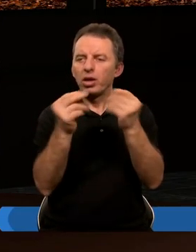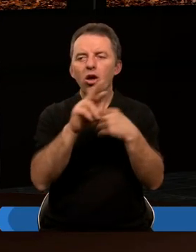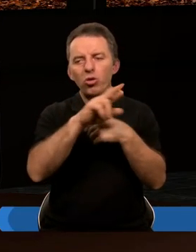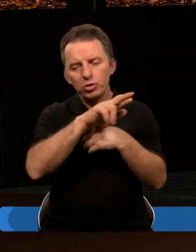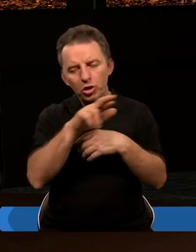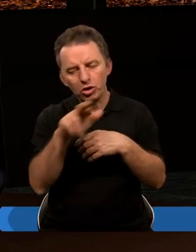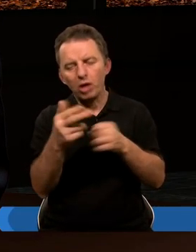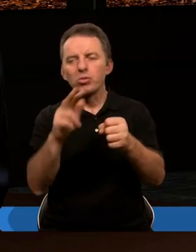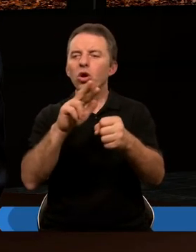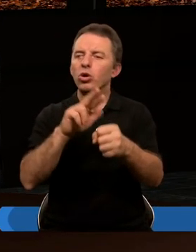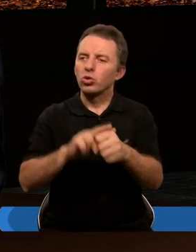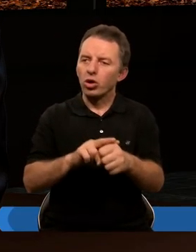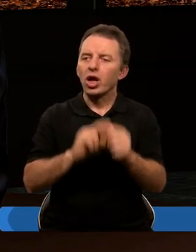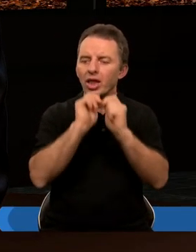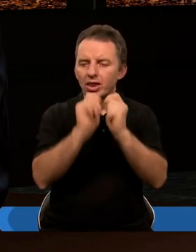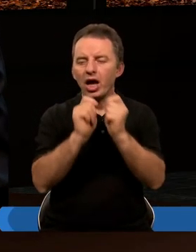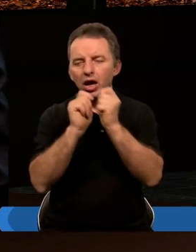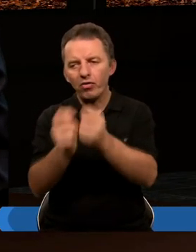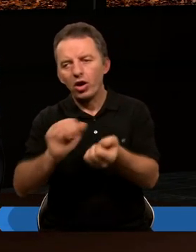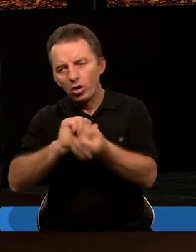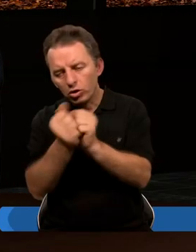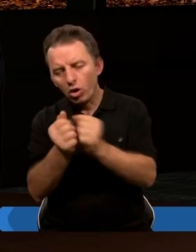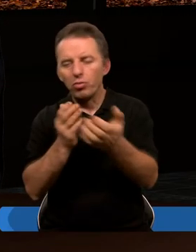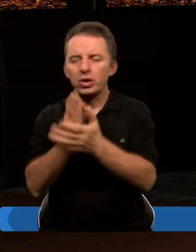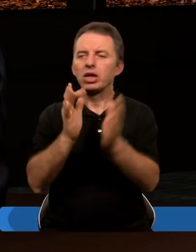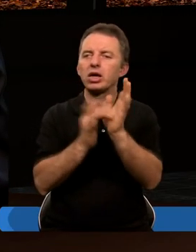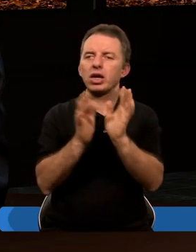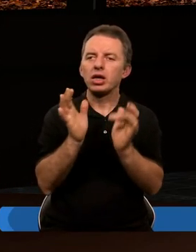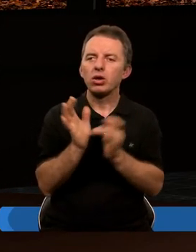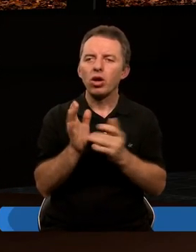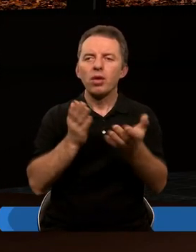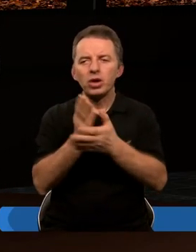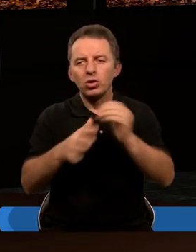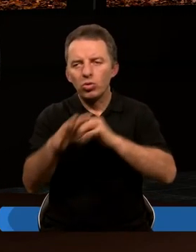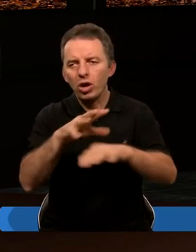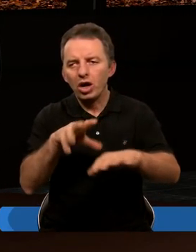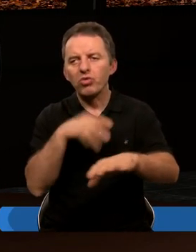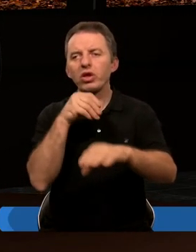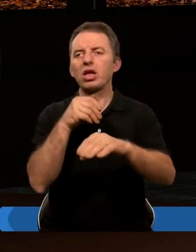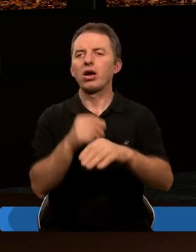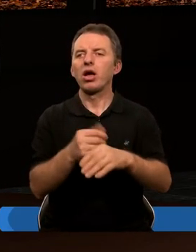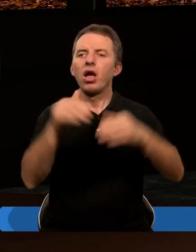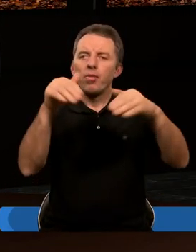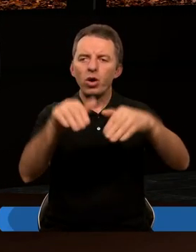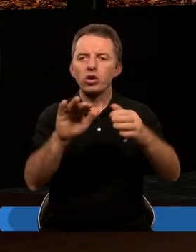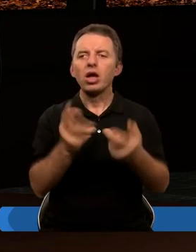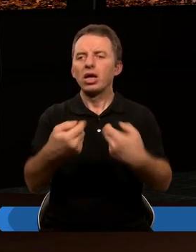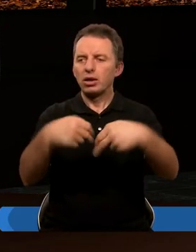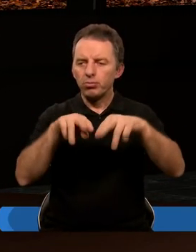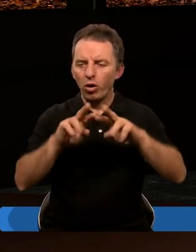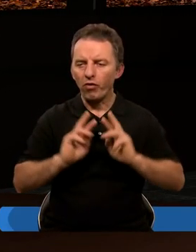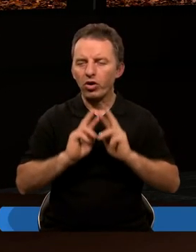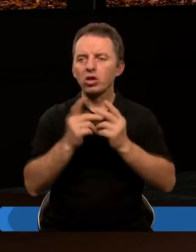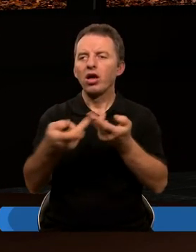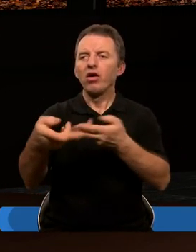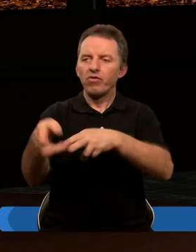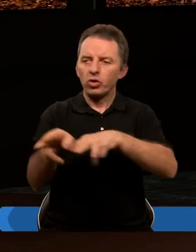rzeczami, które darowane są przez Chrystusa, przez Ducha Świętego, możemy z powrotem